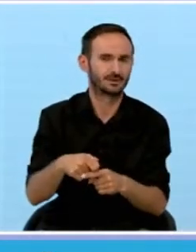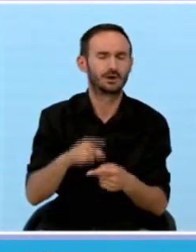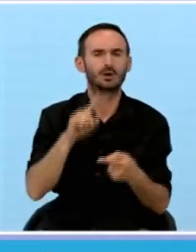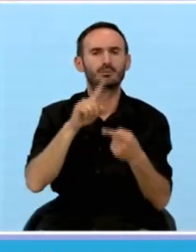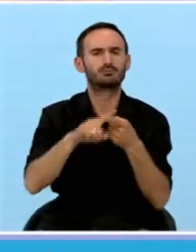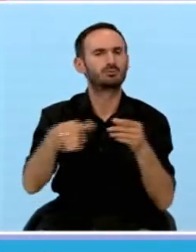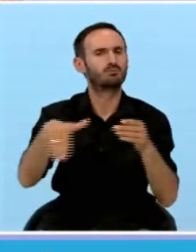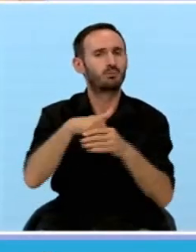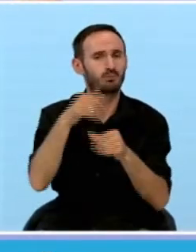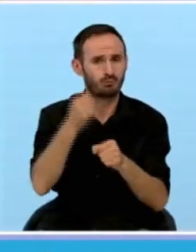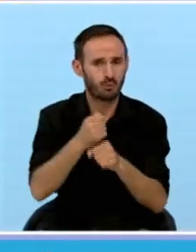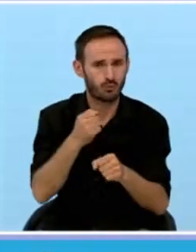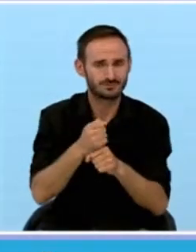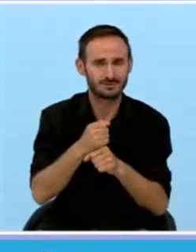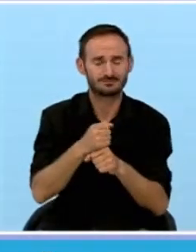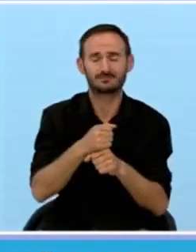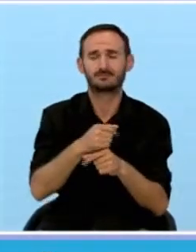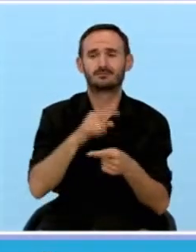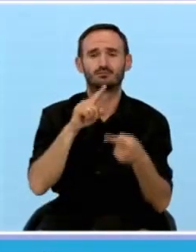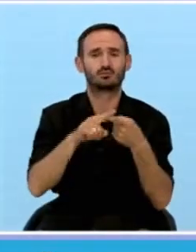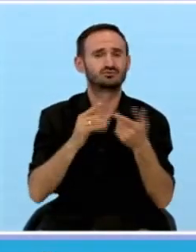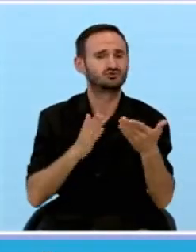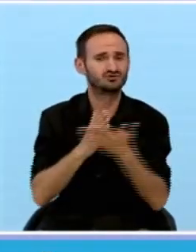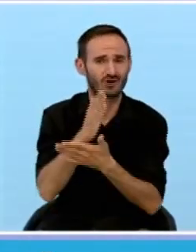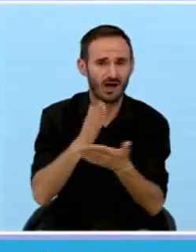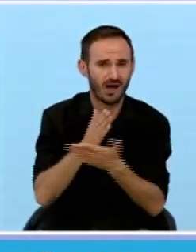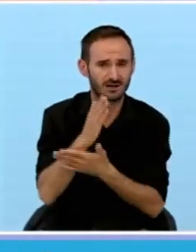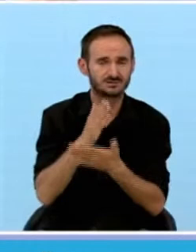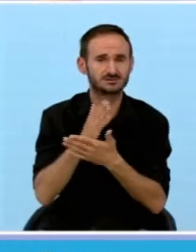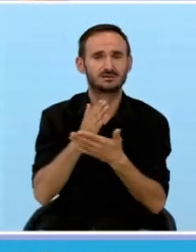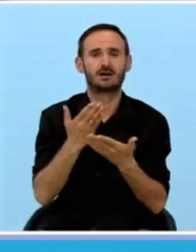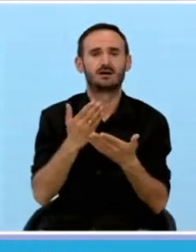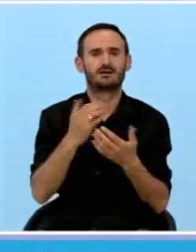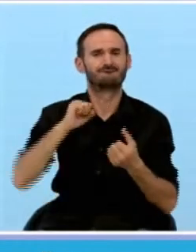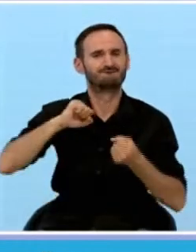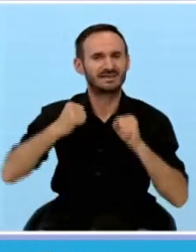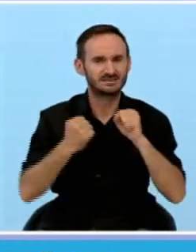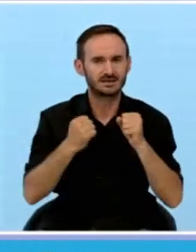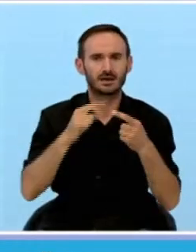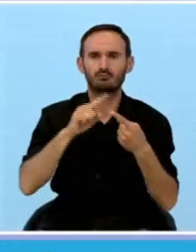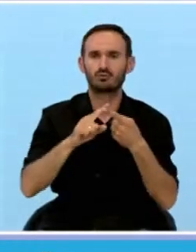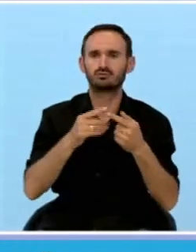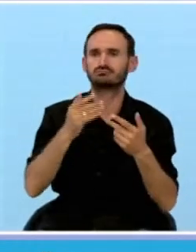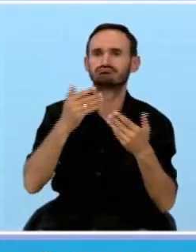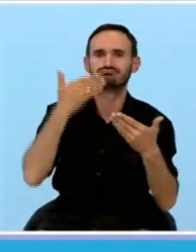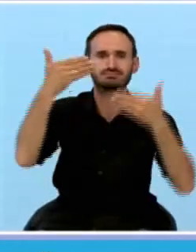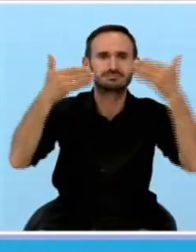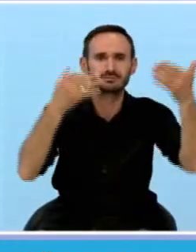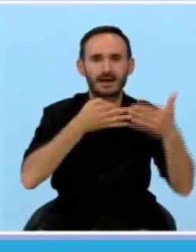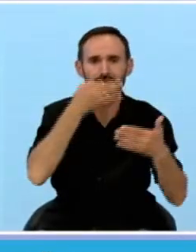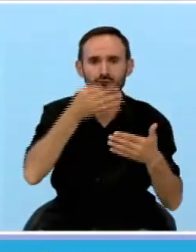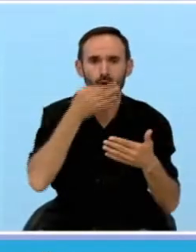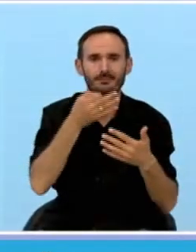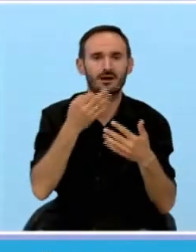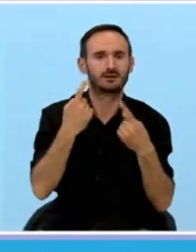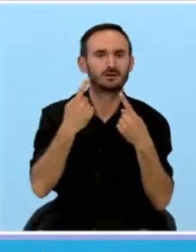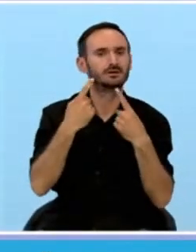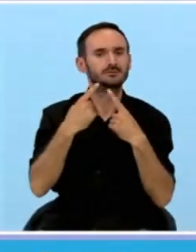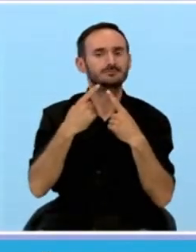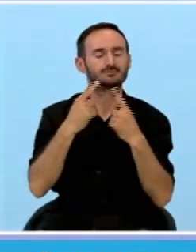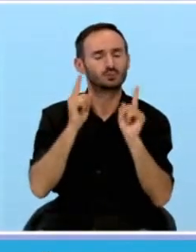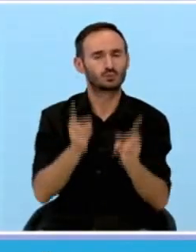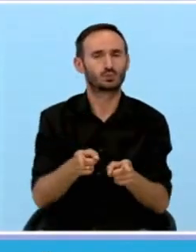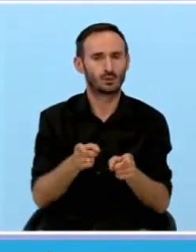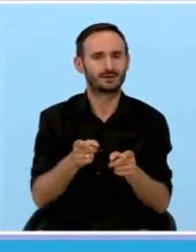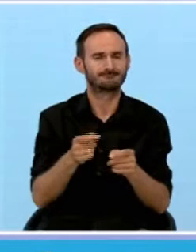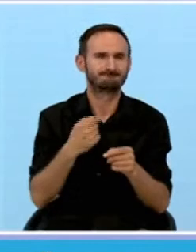punësimit, edhe çështjet tjera që lidhen me çasjen, qoftë fizike, qoftë marrjen e informacionit, marrjen e shërbimeve, unë besoj që